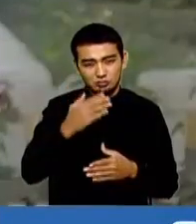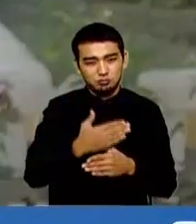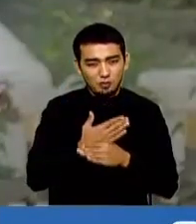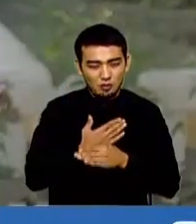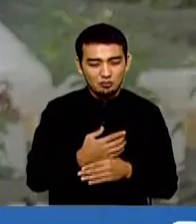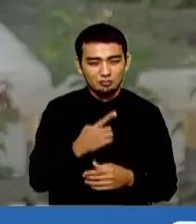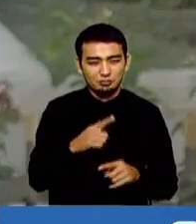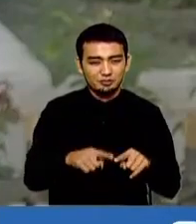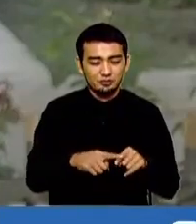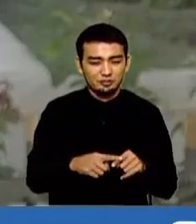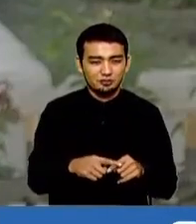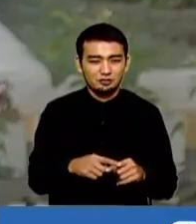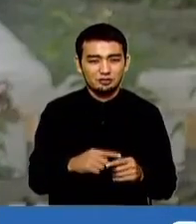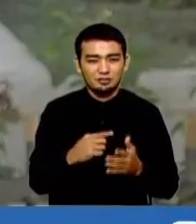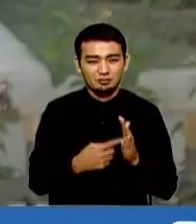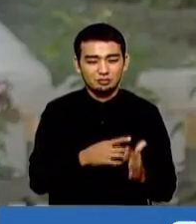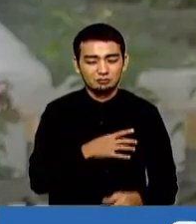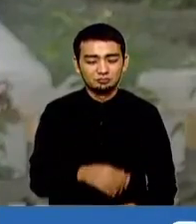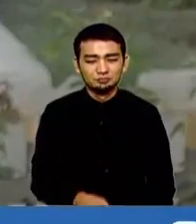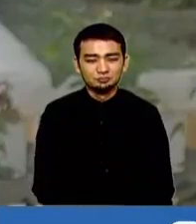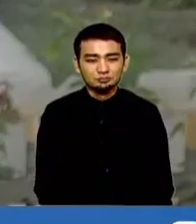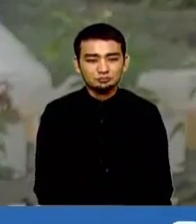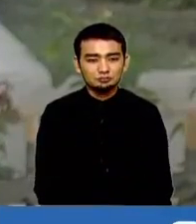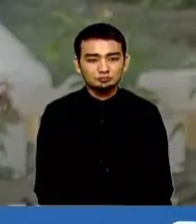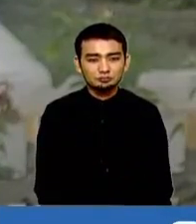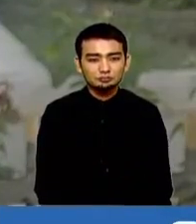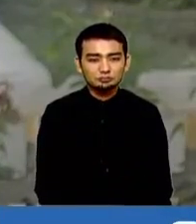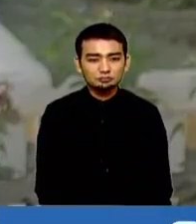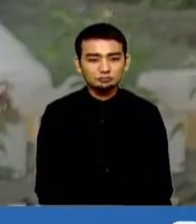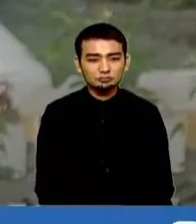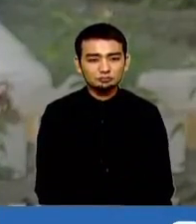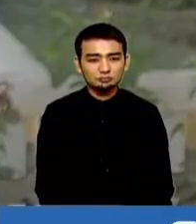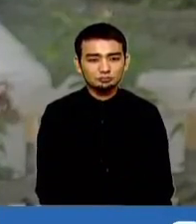Жұлдыз Тілеухан, Фархат Тәжібаев, Информбюро, Атырау облысынан.